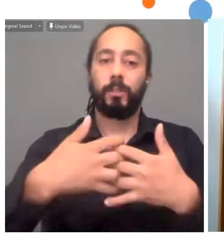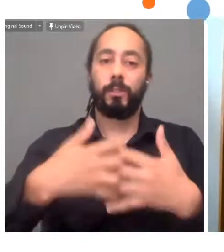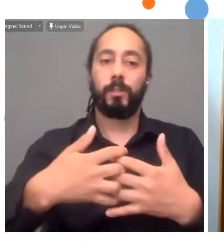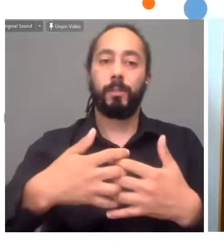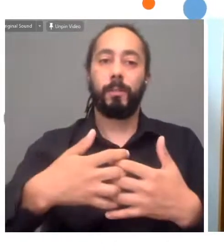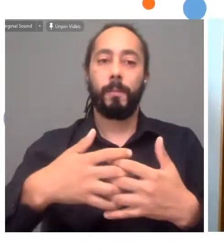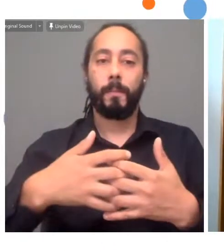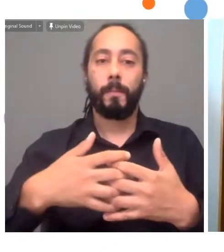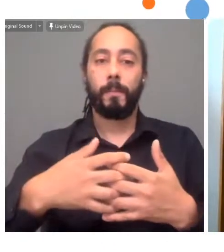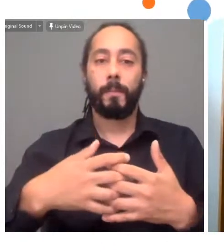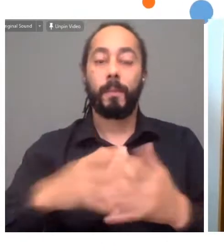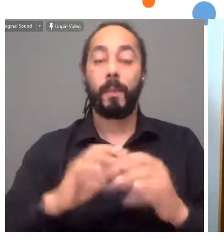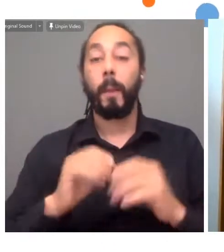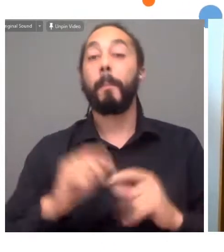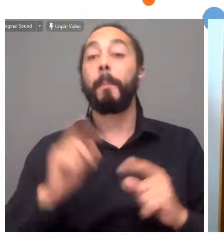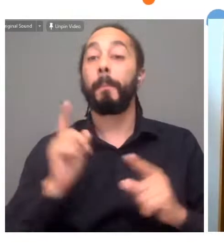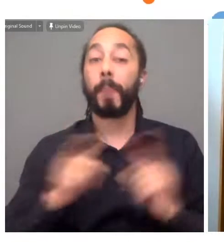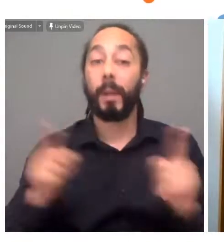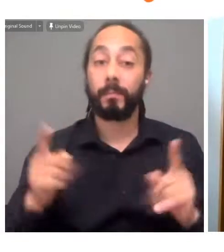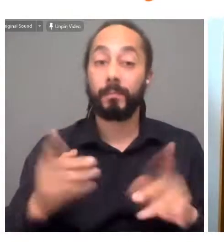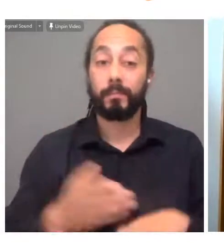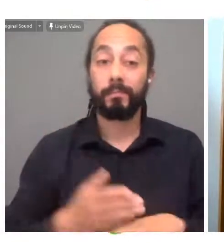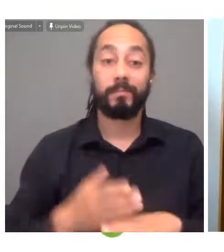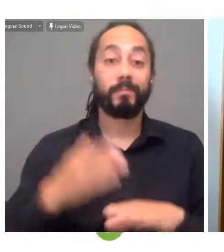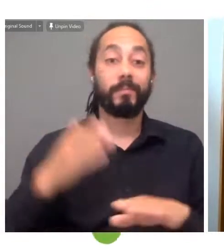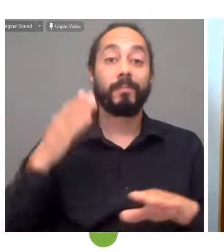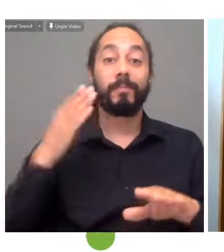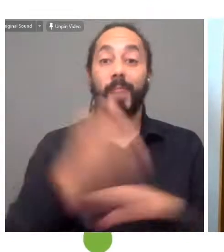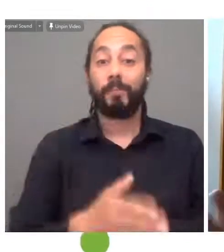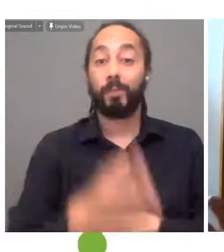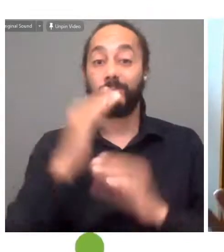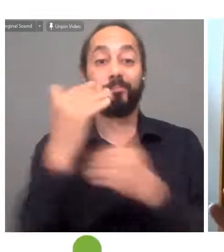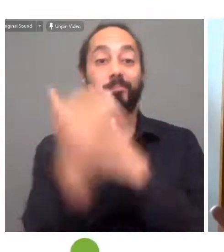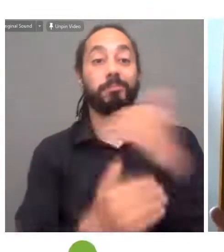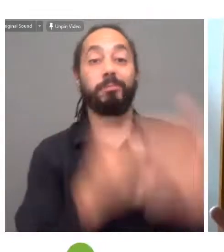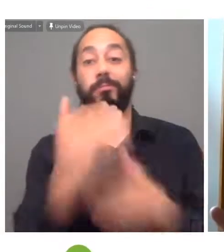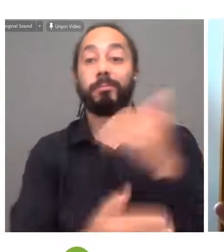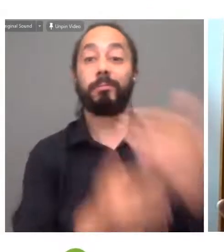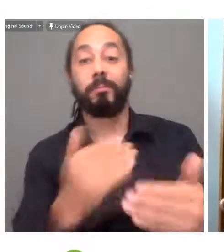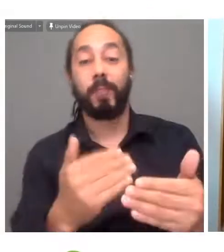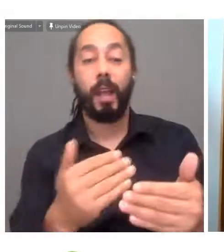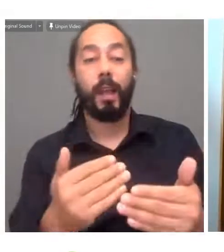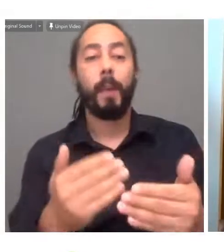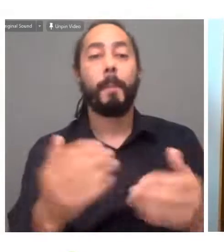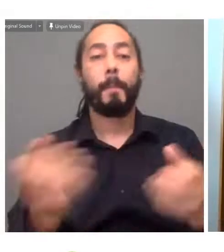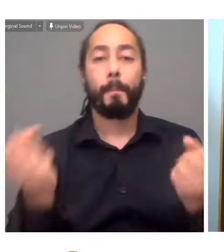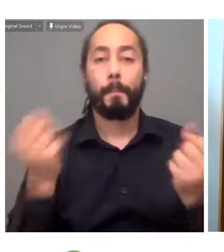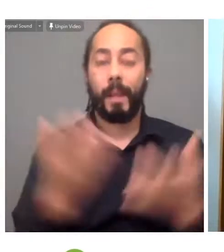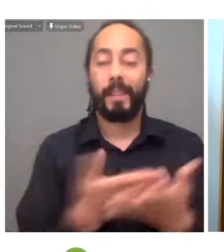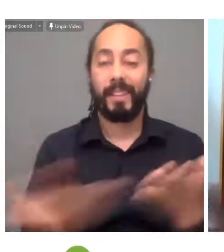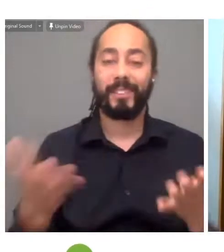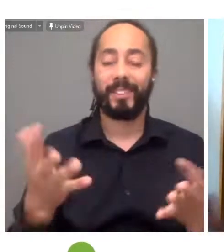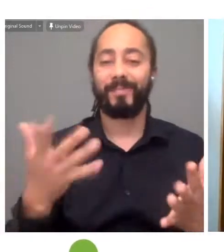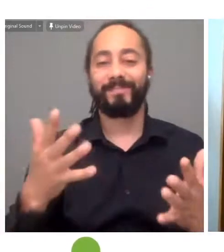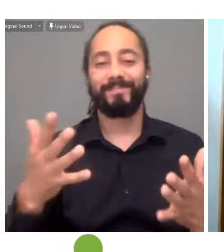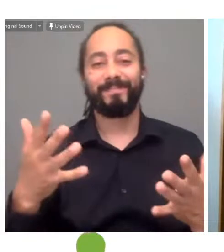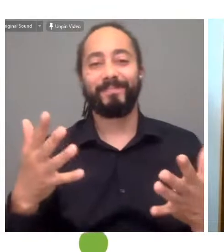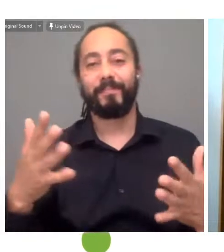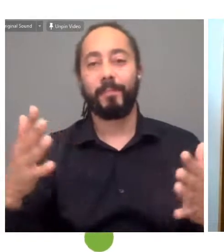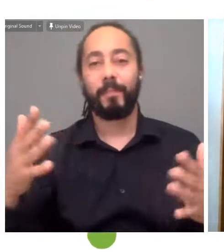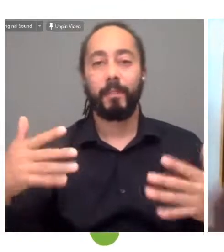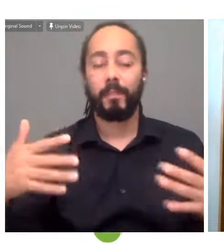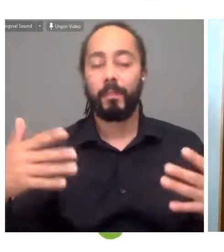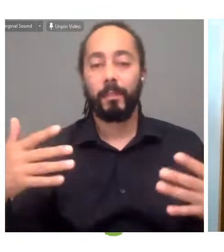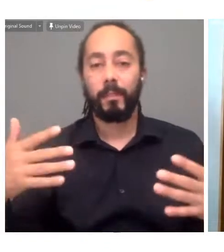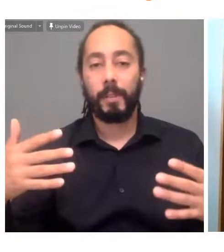au-delà de ces questions-là, de ces technicalités-là, nous, on veut regarder très large et voir, bon, mais qu'est-ce qu'on doit faire? Puis après ça, on verra comment